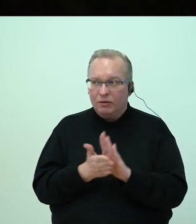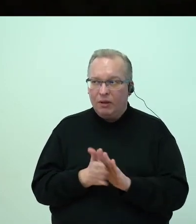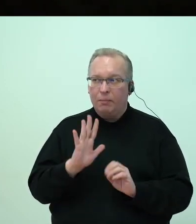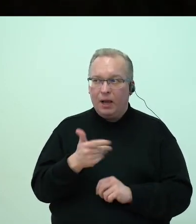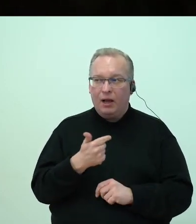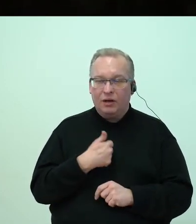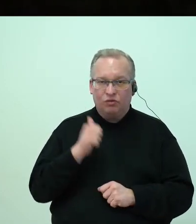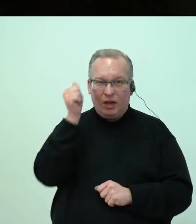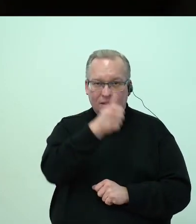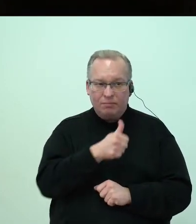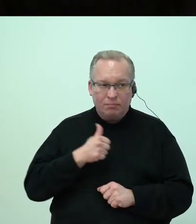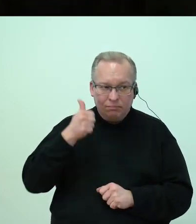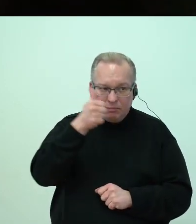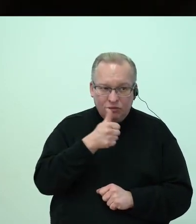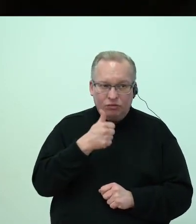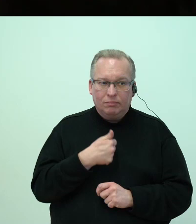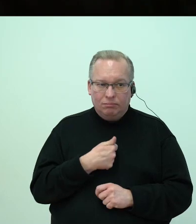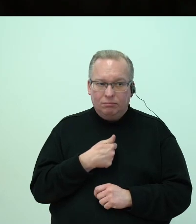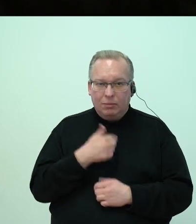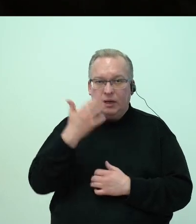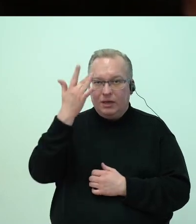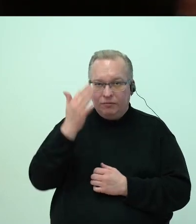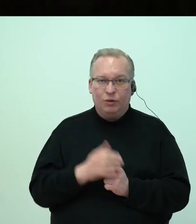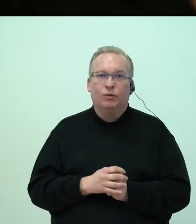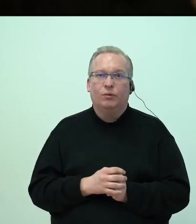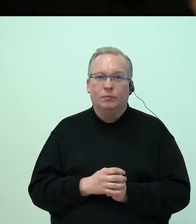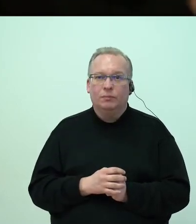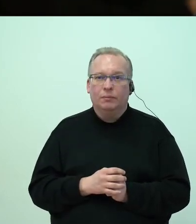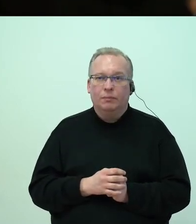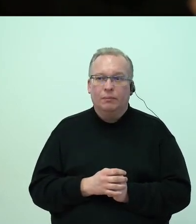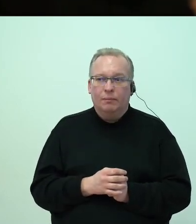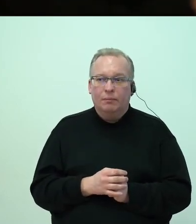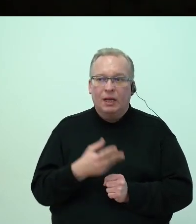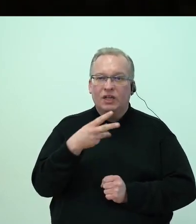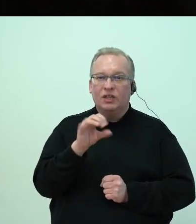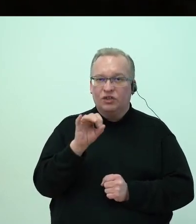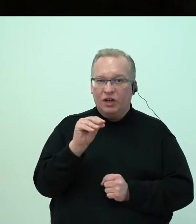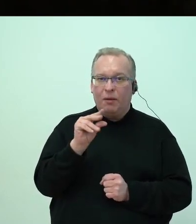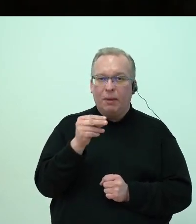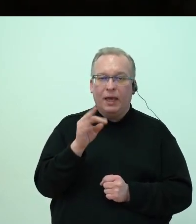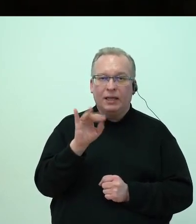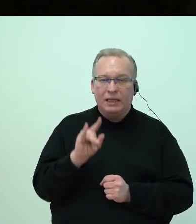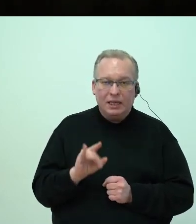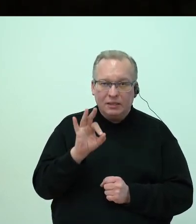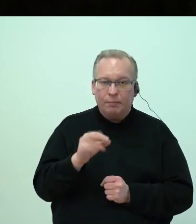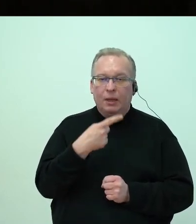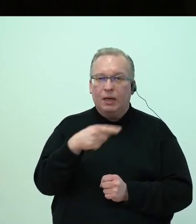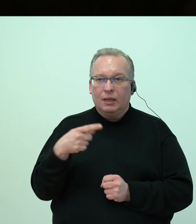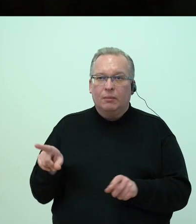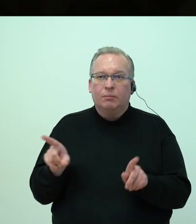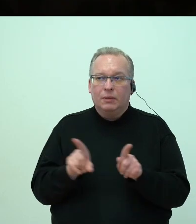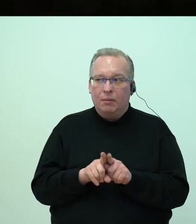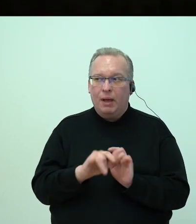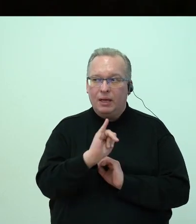ką aš asmeniškai manau, ir Nerijus Šepetys taip pat mano, ir kiti ekspertai taip